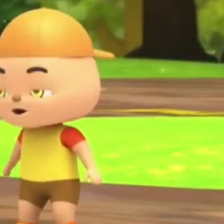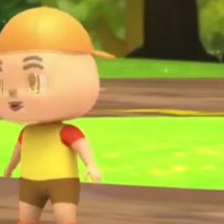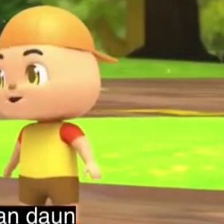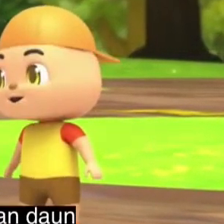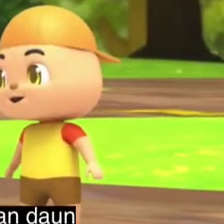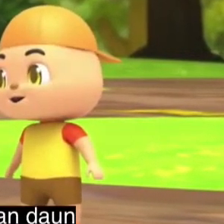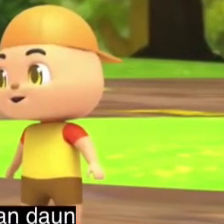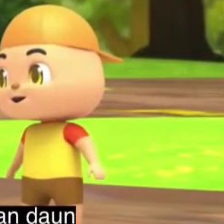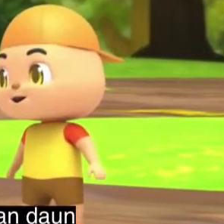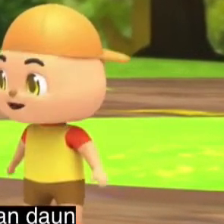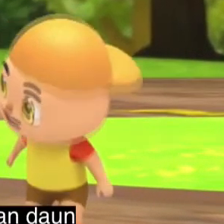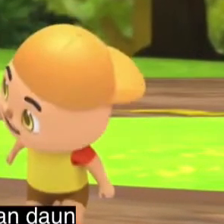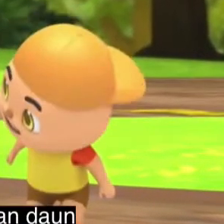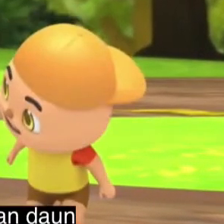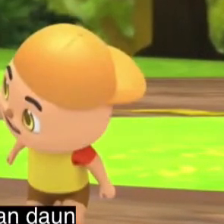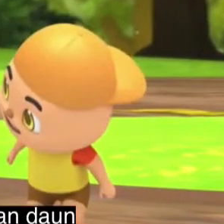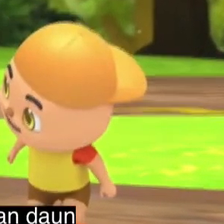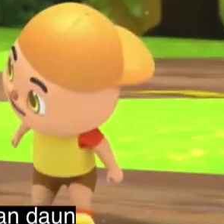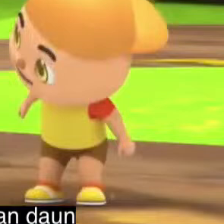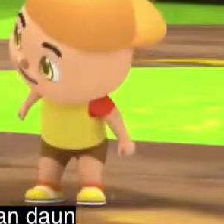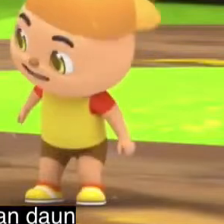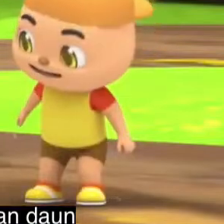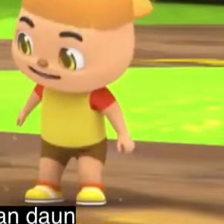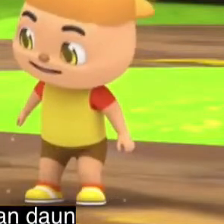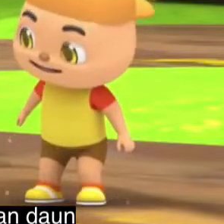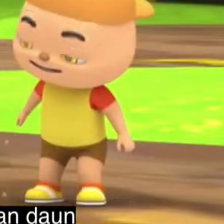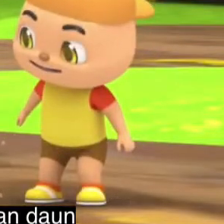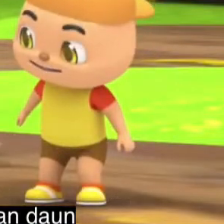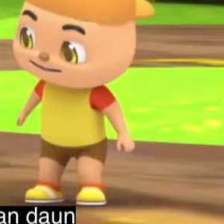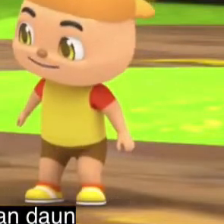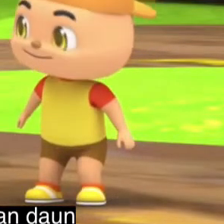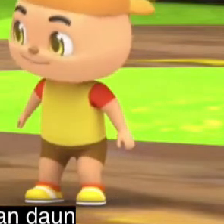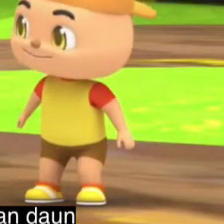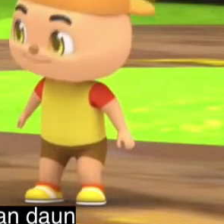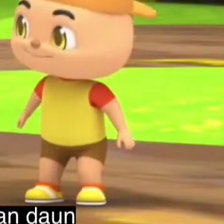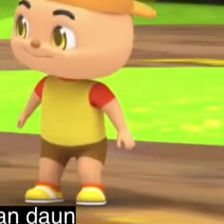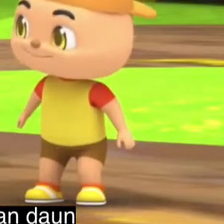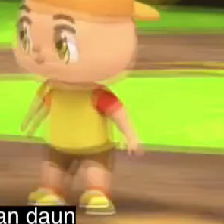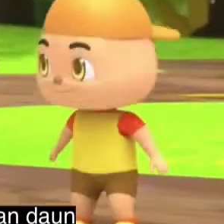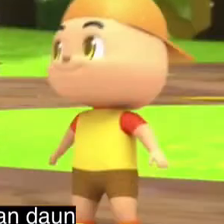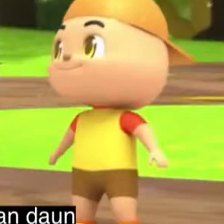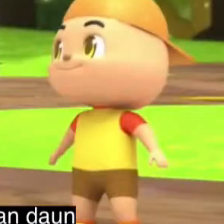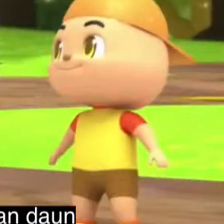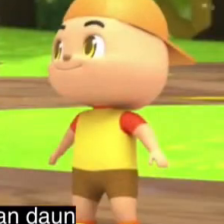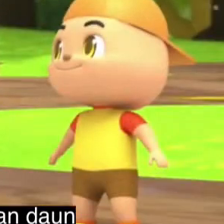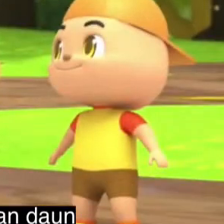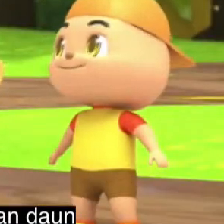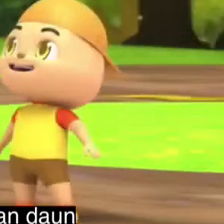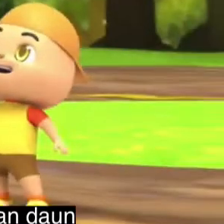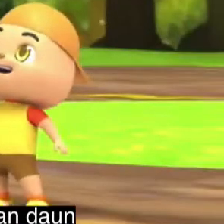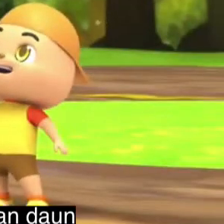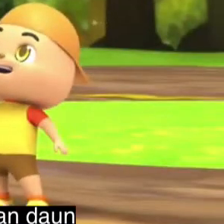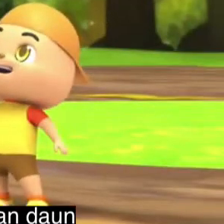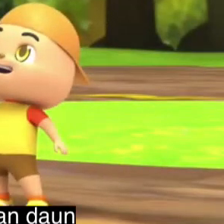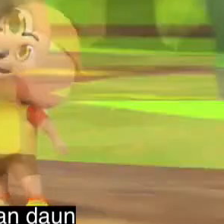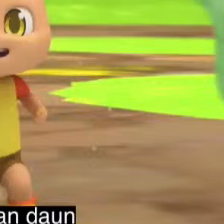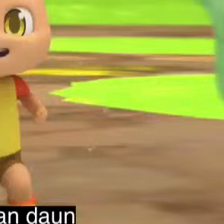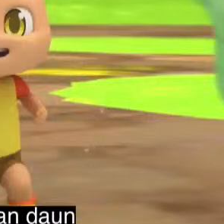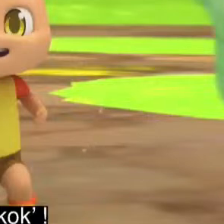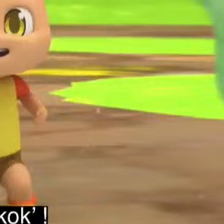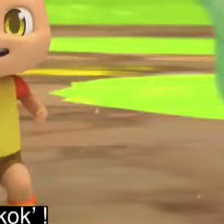jenis pokok tumbuhan berkayu yang mempunyai akar batang dahan dan